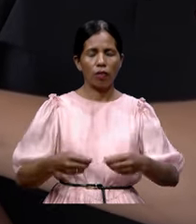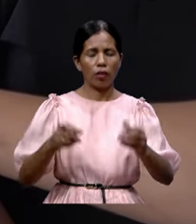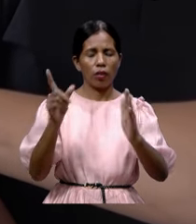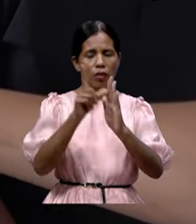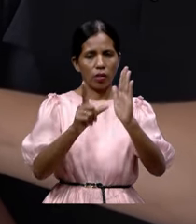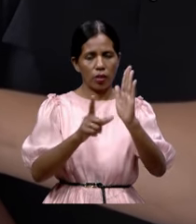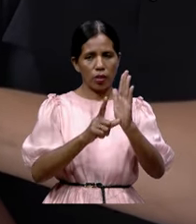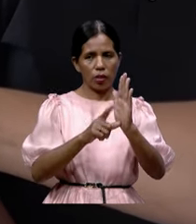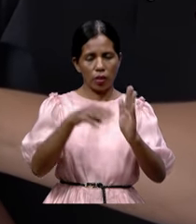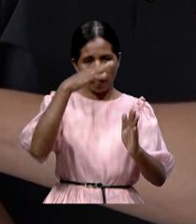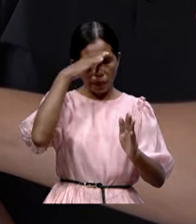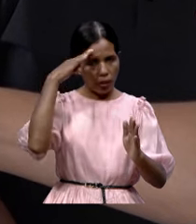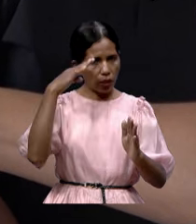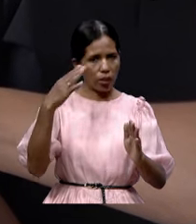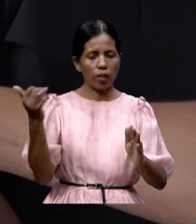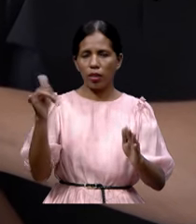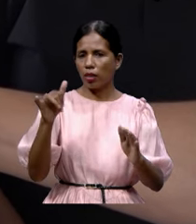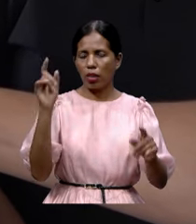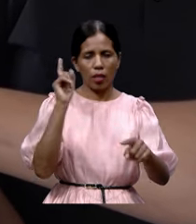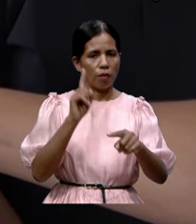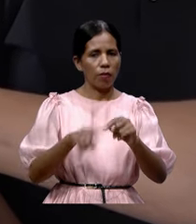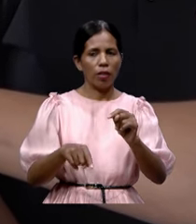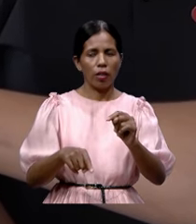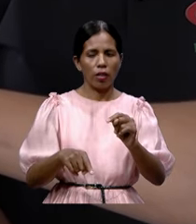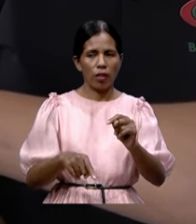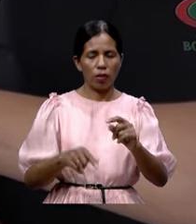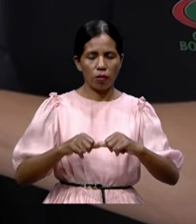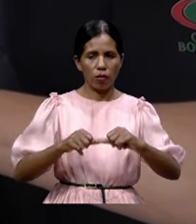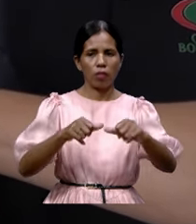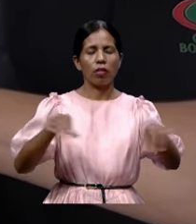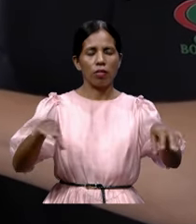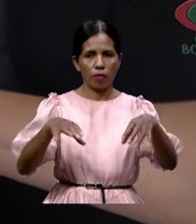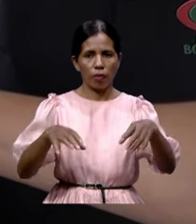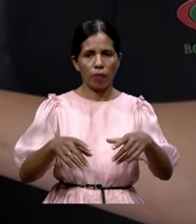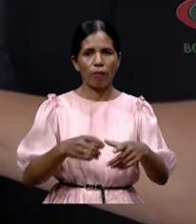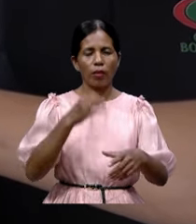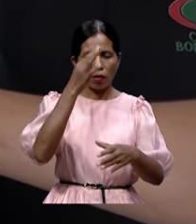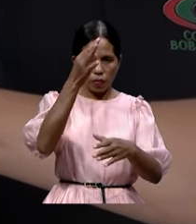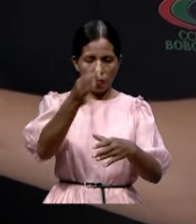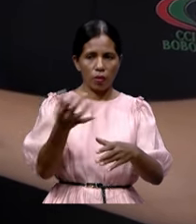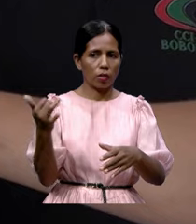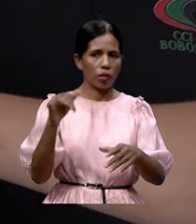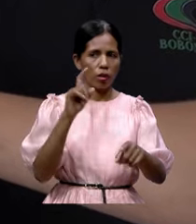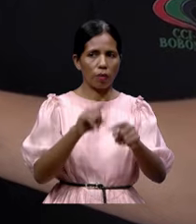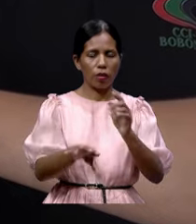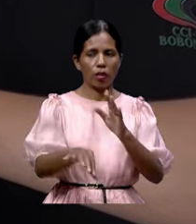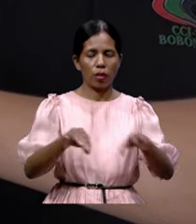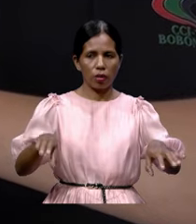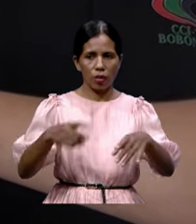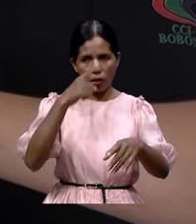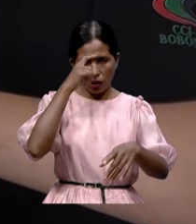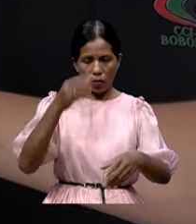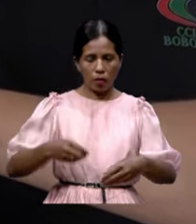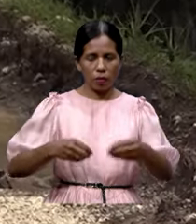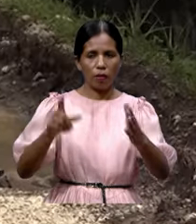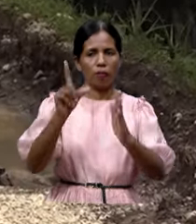e sira la bele kontinu servisu iba oimo sira la bele eta no servisu tamba ita fo na lista